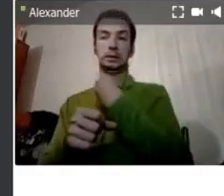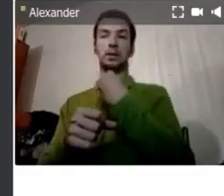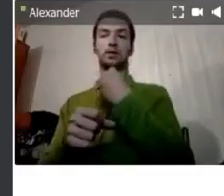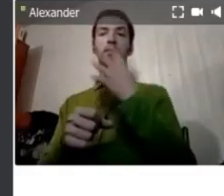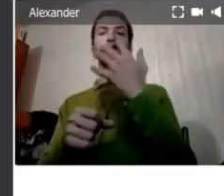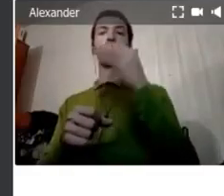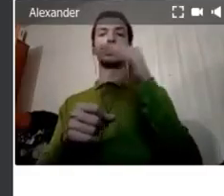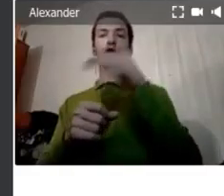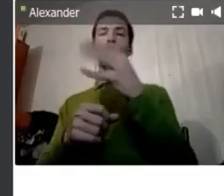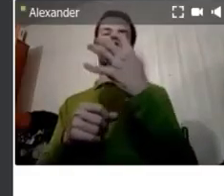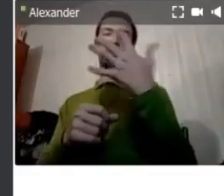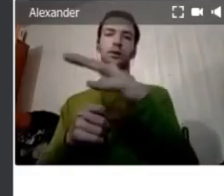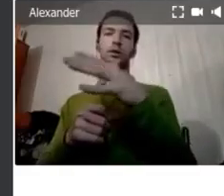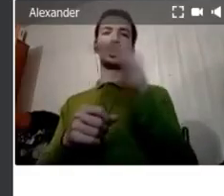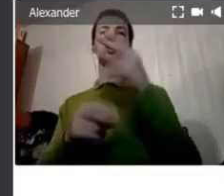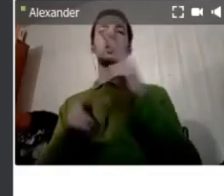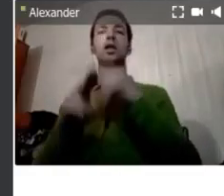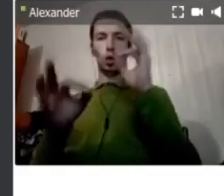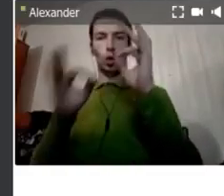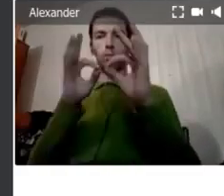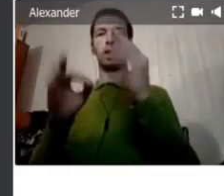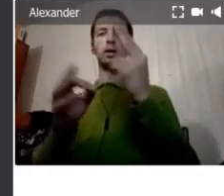что стоит.